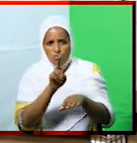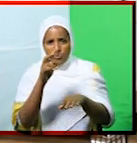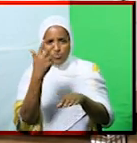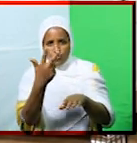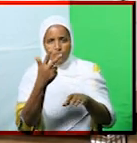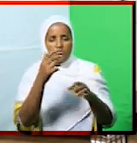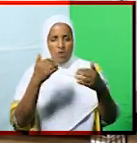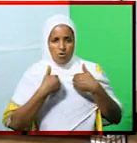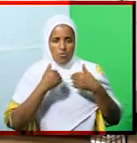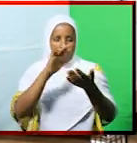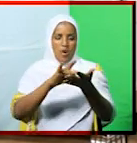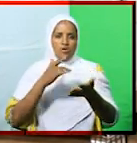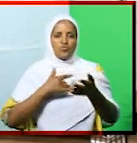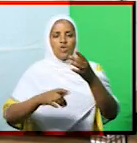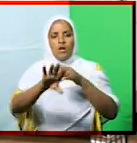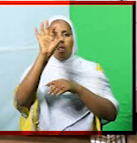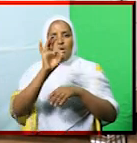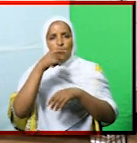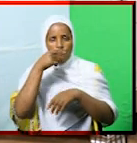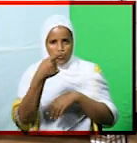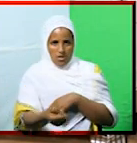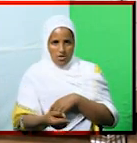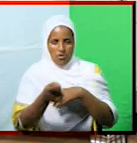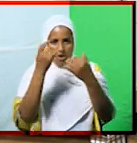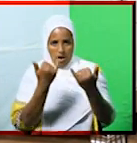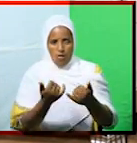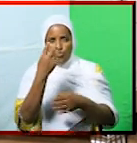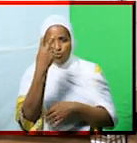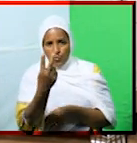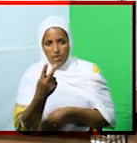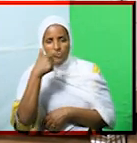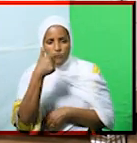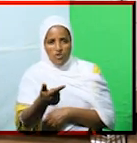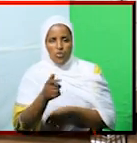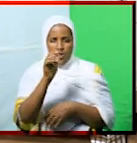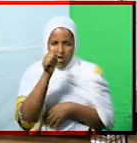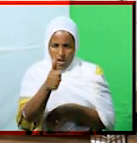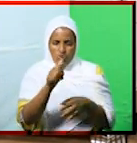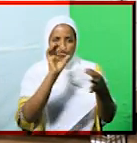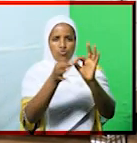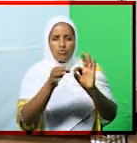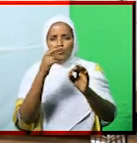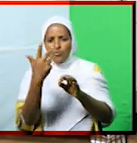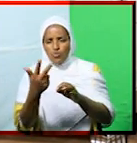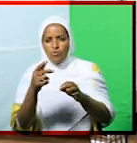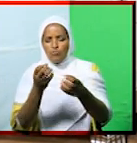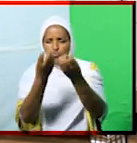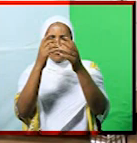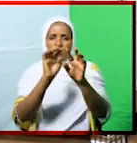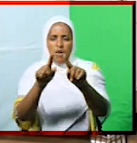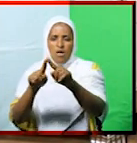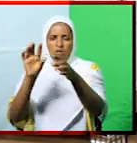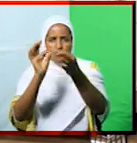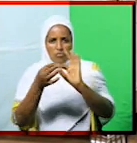ጠቢቡ ሰሎሞን አስቀድሞ መጽሐፈ መክብብ ምዕራፍ 14 ቁጥር 12 ላይ እስመ ፈትል ስሉስ እይትበተቅ